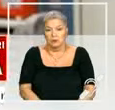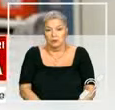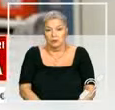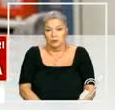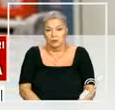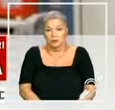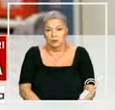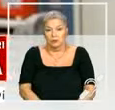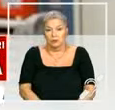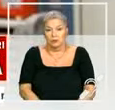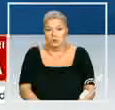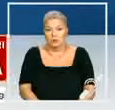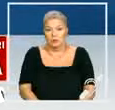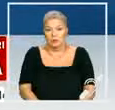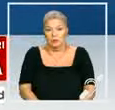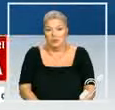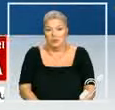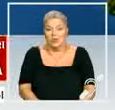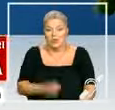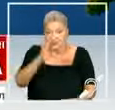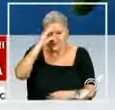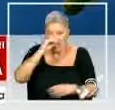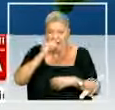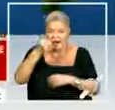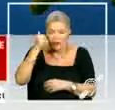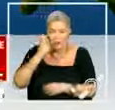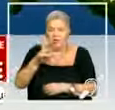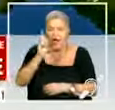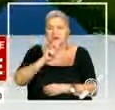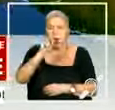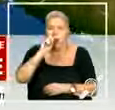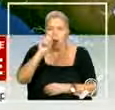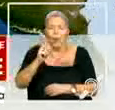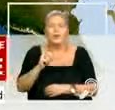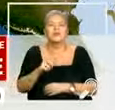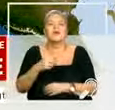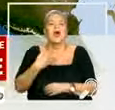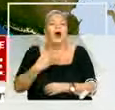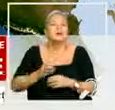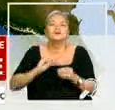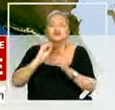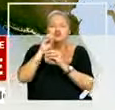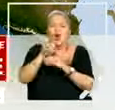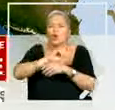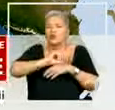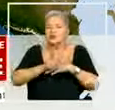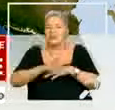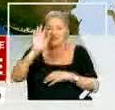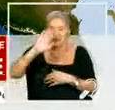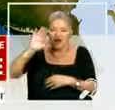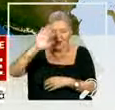die specifieke zorgen nodig hebben. Aseară, alți 8 răniți de la Crevedia au fost transferați de urgență în